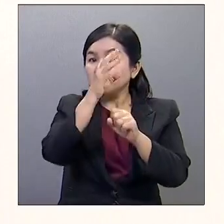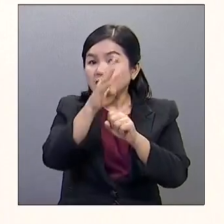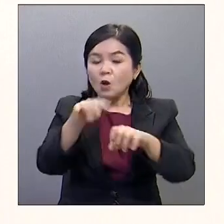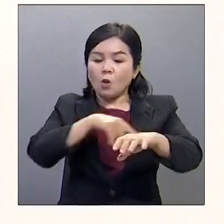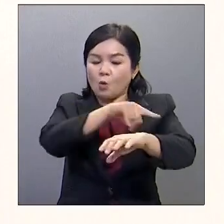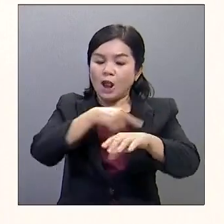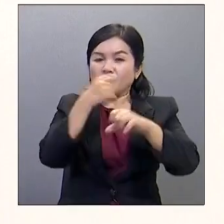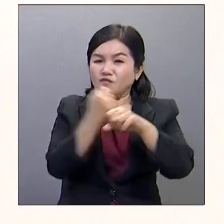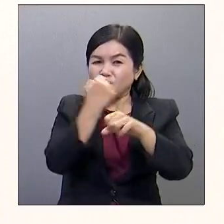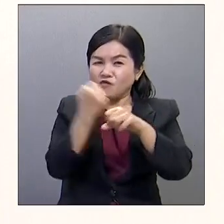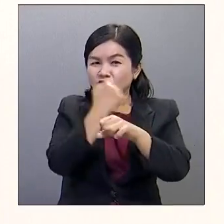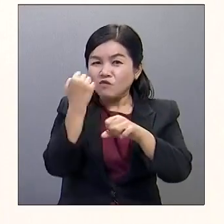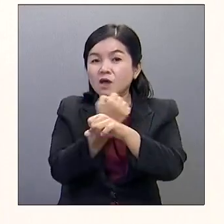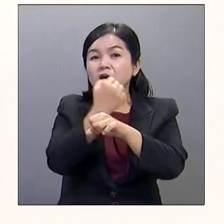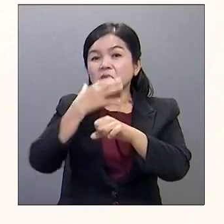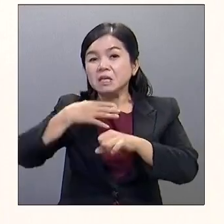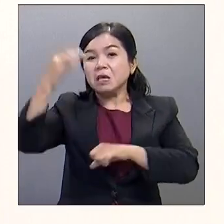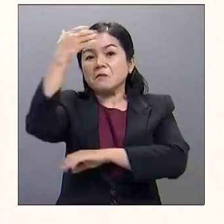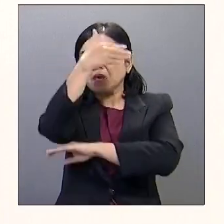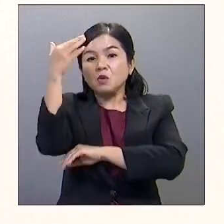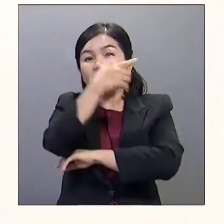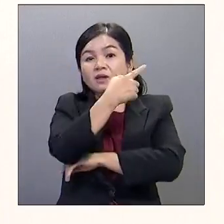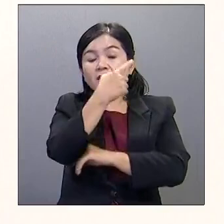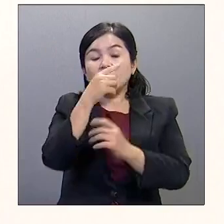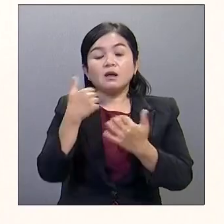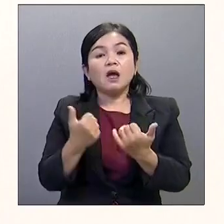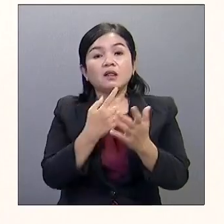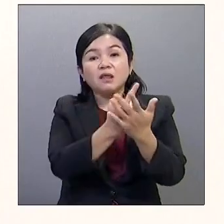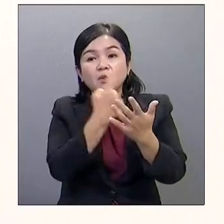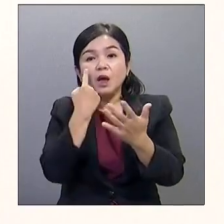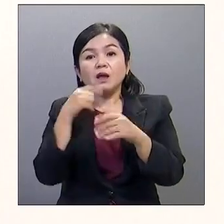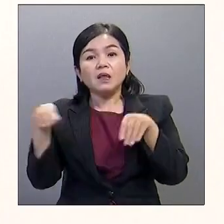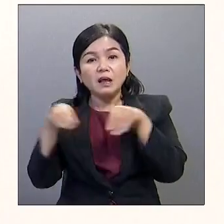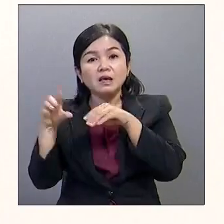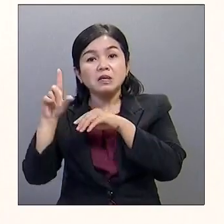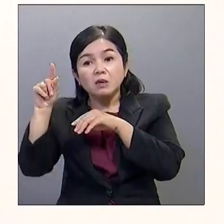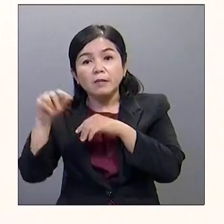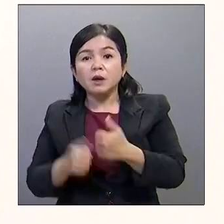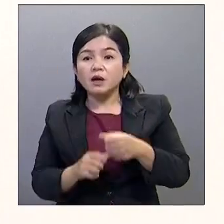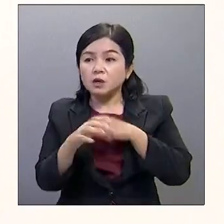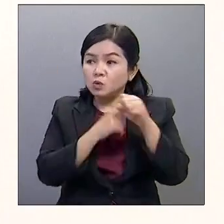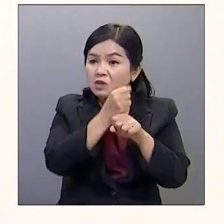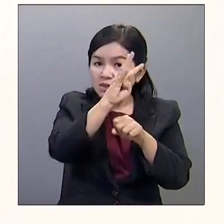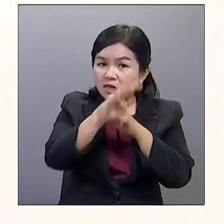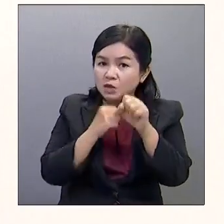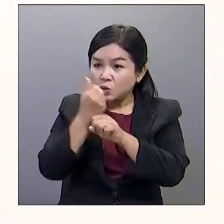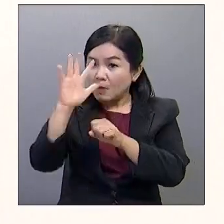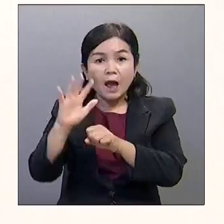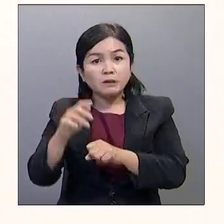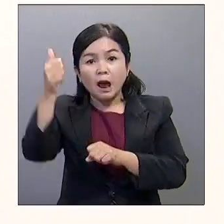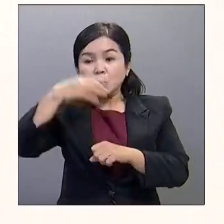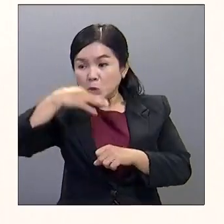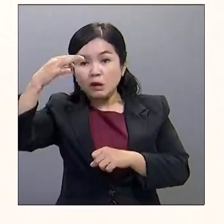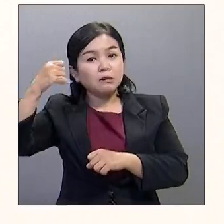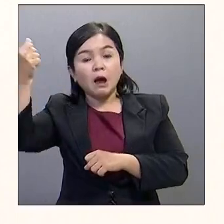ช้เวลาพอสมควรเลยกว่าจะได้เข้าไประดับชาติระดับโลกเนี่ย ค ืออายุเกือบ20แล้วอ่ะ ใช่ แต่เด็กเดี๋ยวนี้คือ14 15ใช่มั้ยฮะศิล